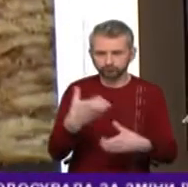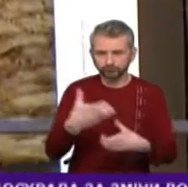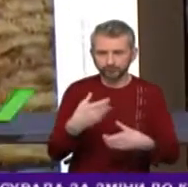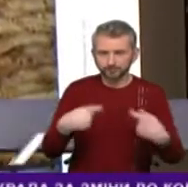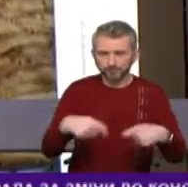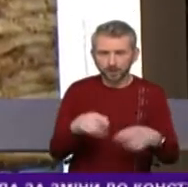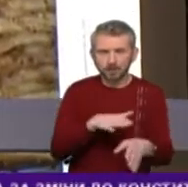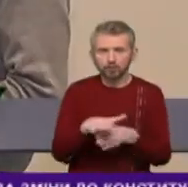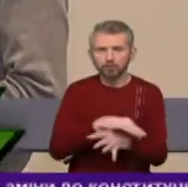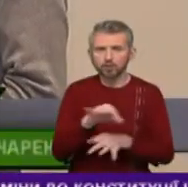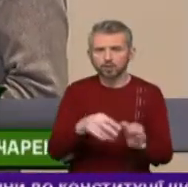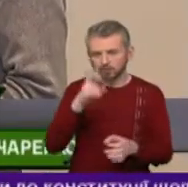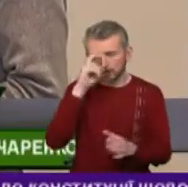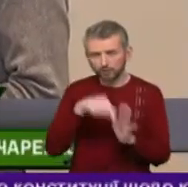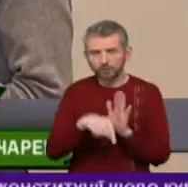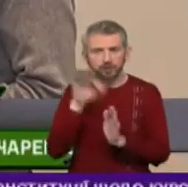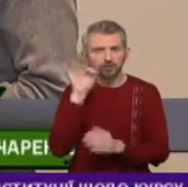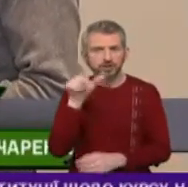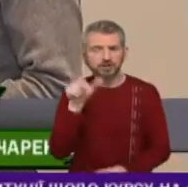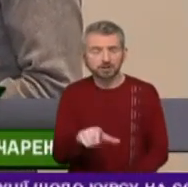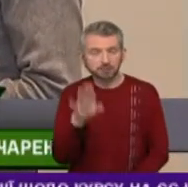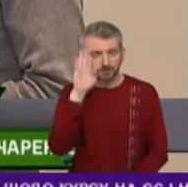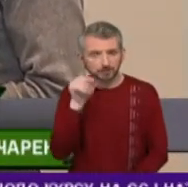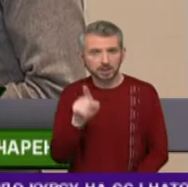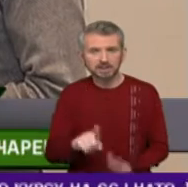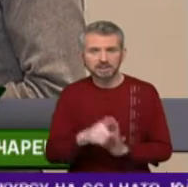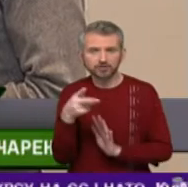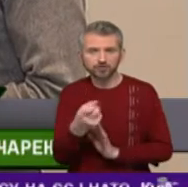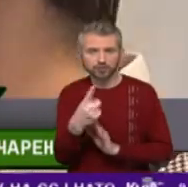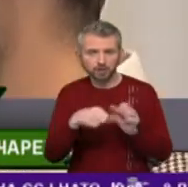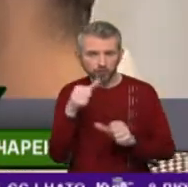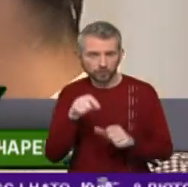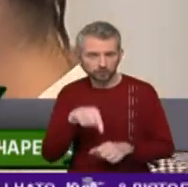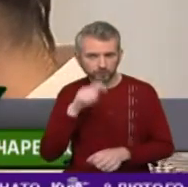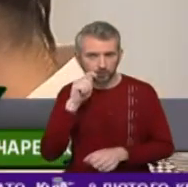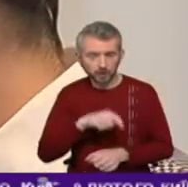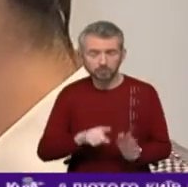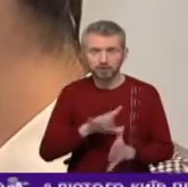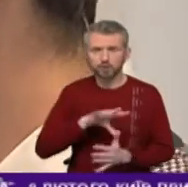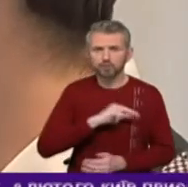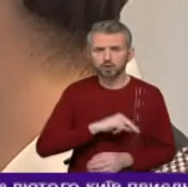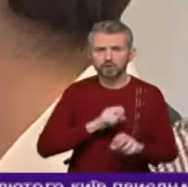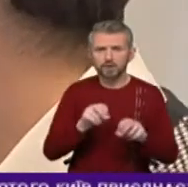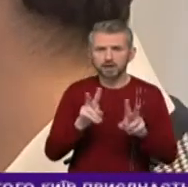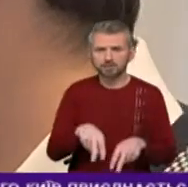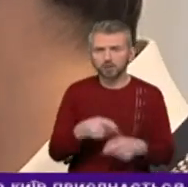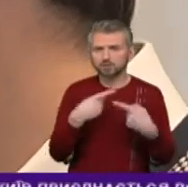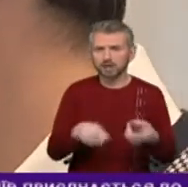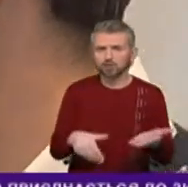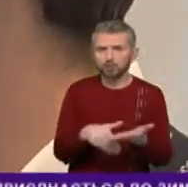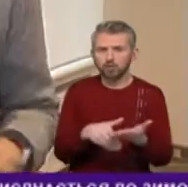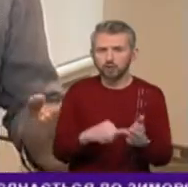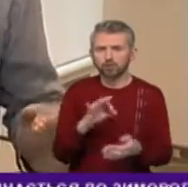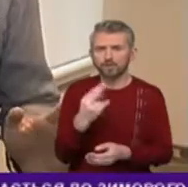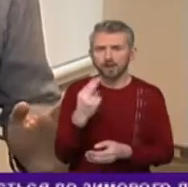проекти державного значення. Німець Андре в Україні з 2011 року. Спочатку працював експертом з техдопомоги над